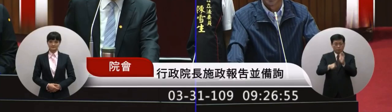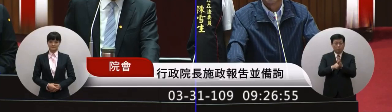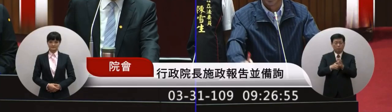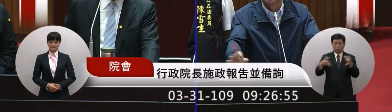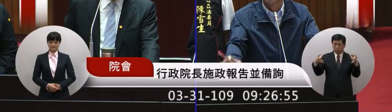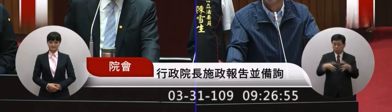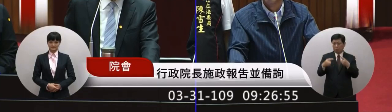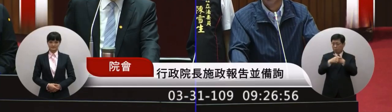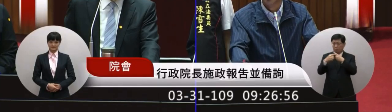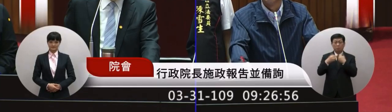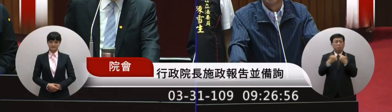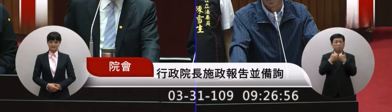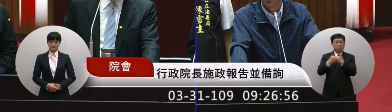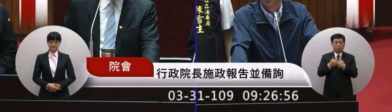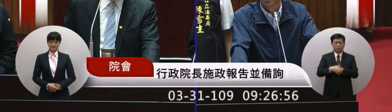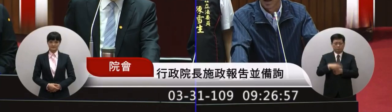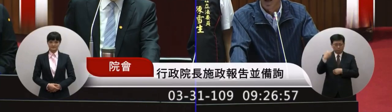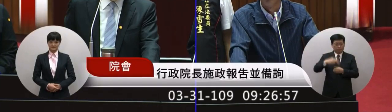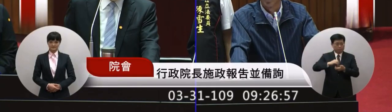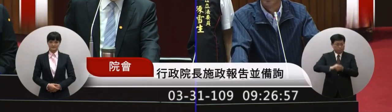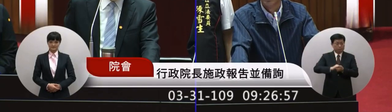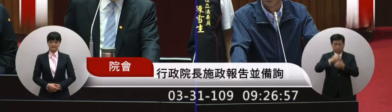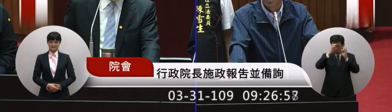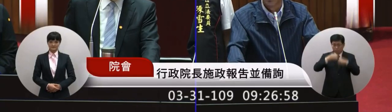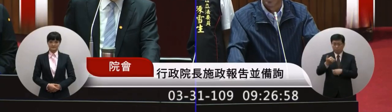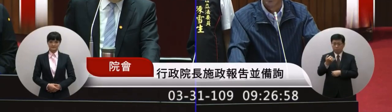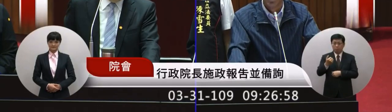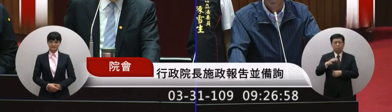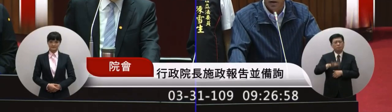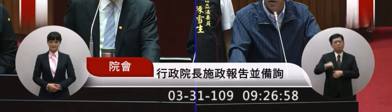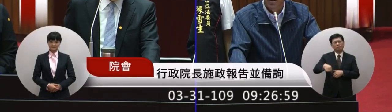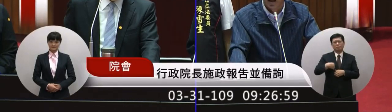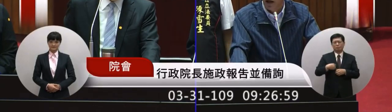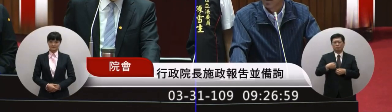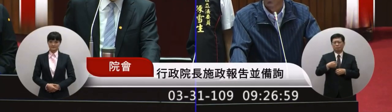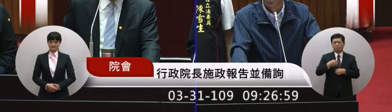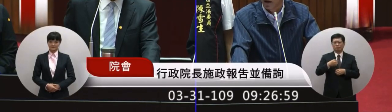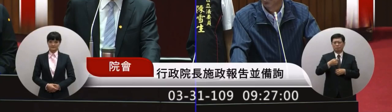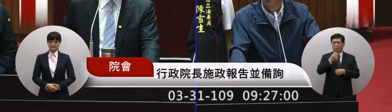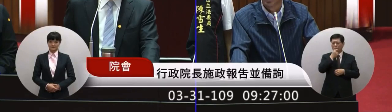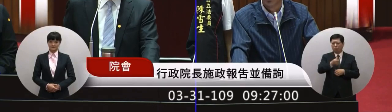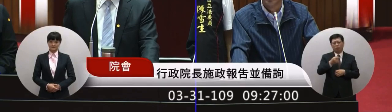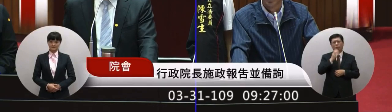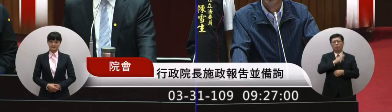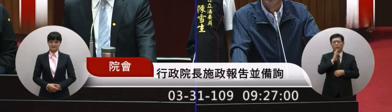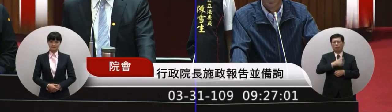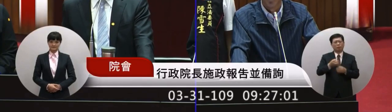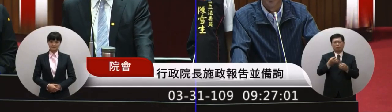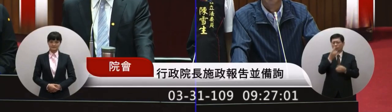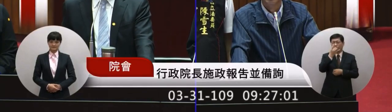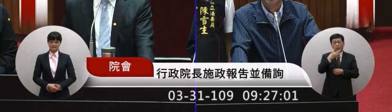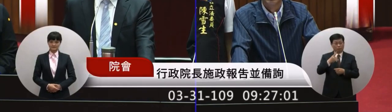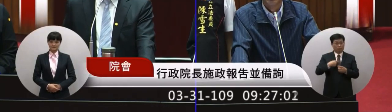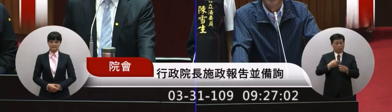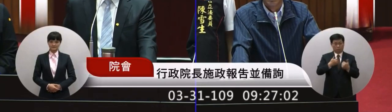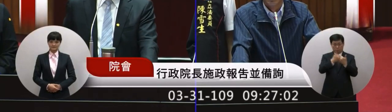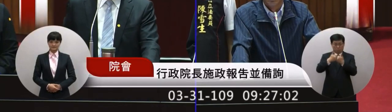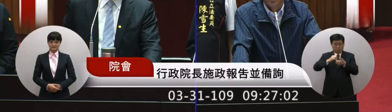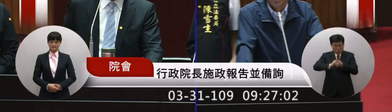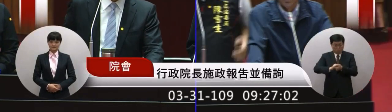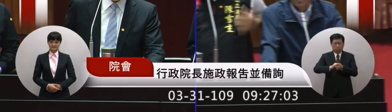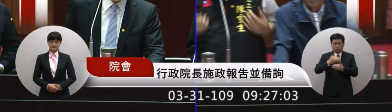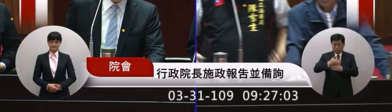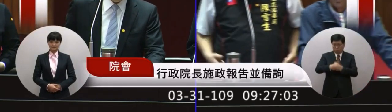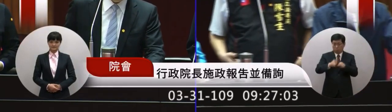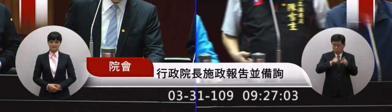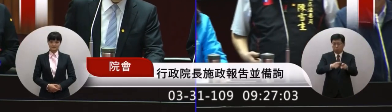我们来开一个会，再做检讨啦。因为在这边谈太久也谈不出结论。 对，做成记录，做成行政程序，